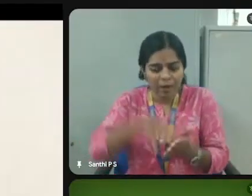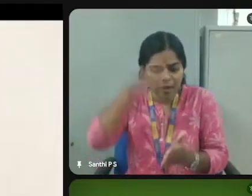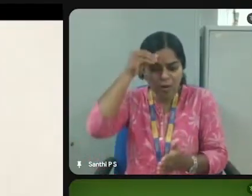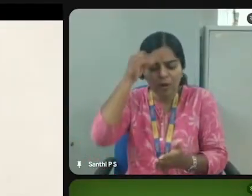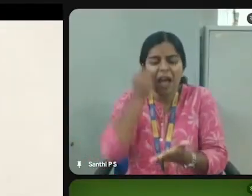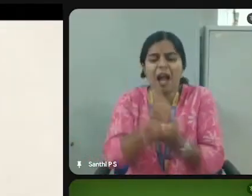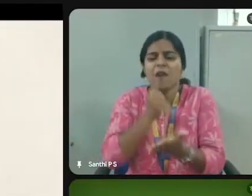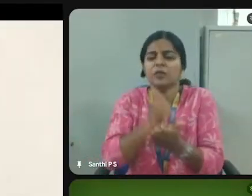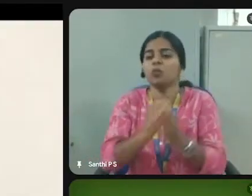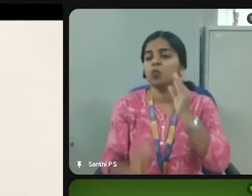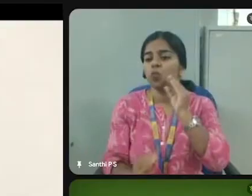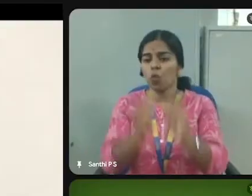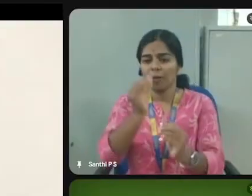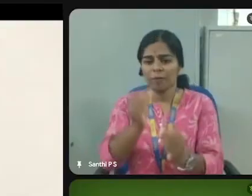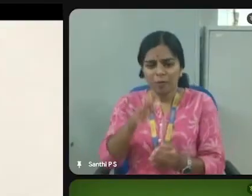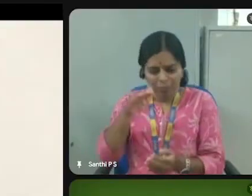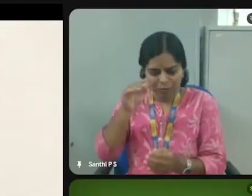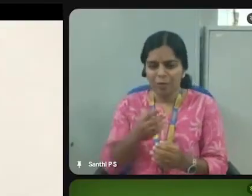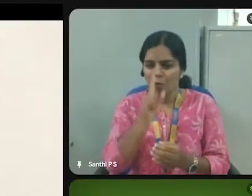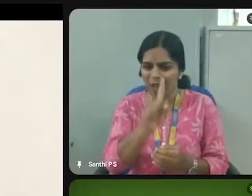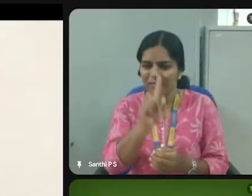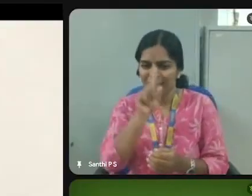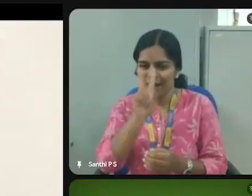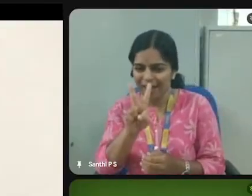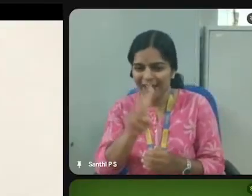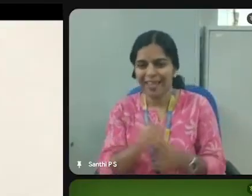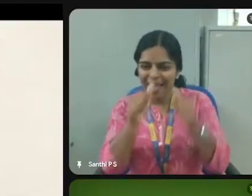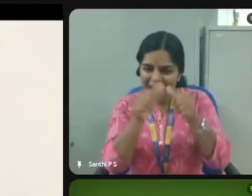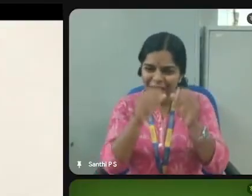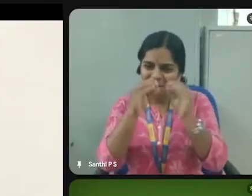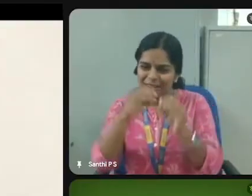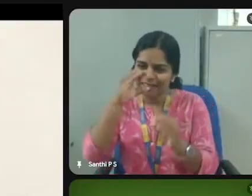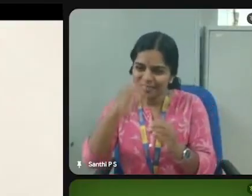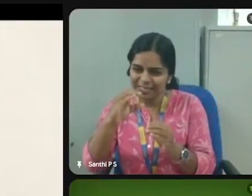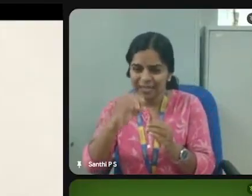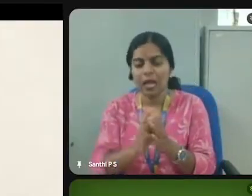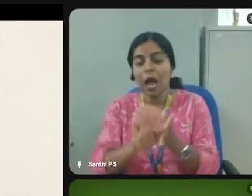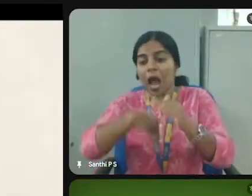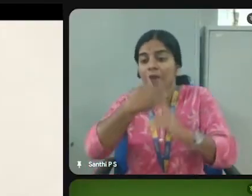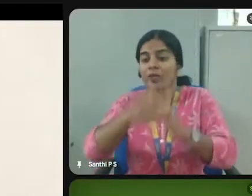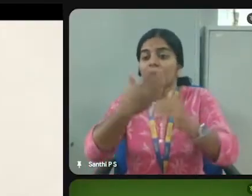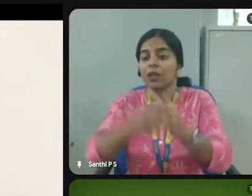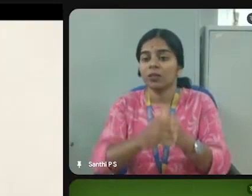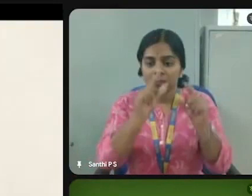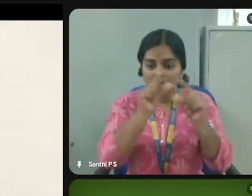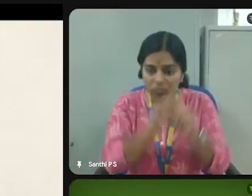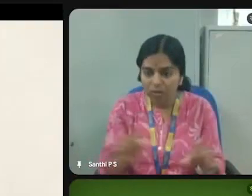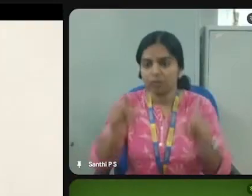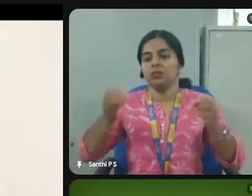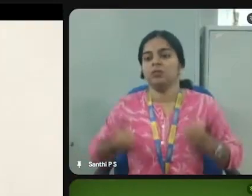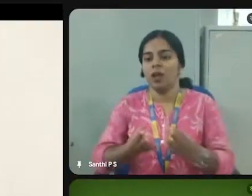കൂടുകയാണ്. ചെറിയ ക്ലാസ്സിൽ ഒരുപക്ഷെ നമ്മൾ ആൽഫബറ്റ്സ് ഒക്കെ ആയിരിക്കും, പിന്നീട് അത് വേർഡ്സ് ആവും, സെന്റൻസ് ആവും. വലിയ ക്ലാസ്സുകളിലോട്ട് വരുമ്പോഴത്തേക്കിനും